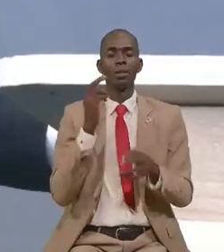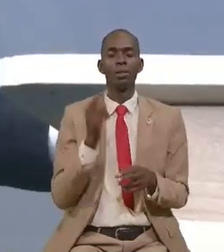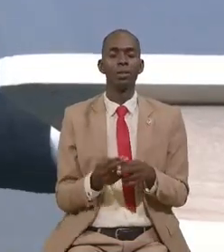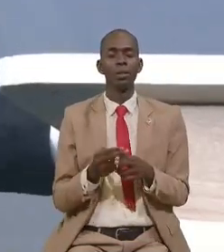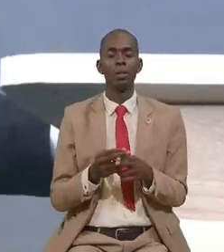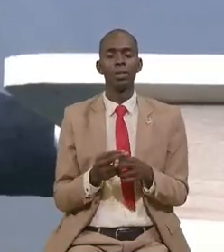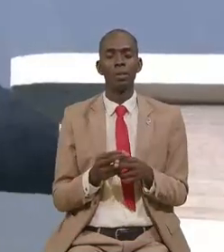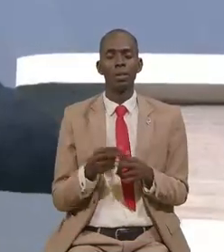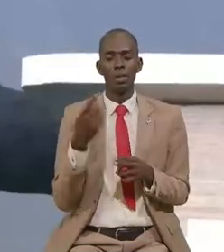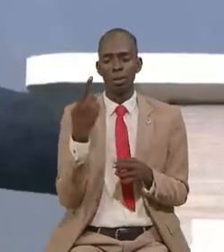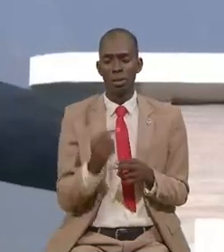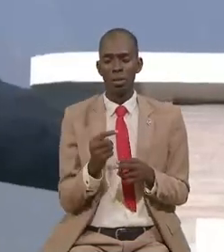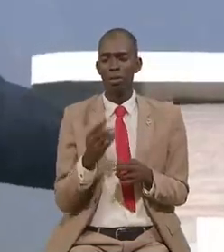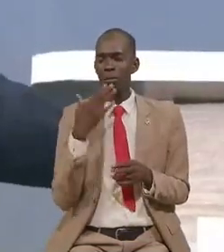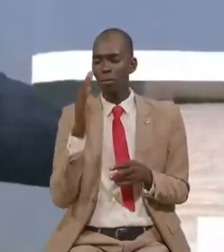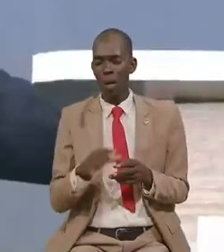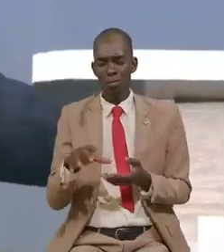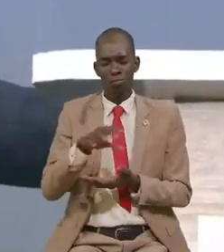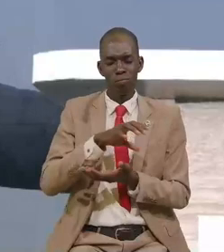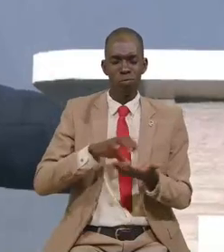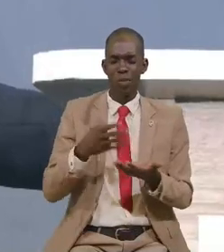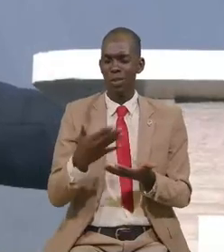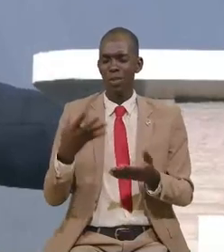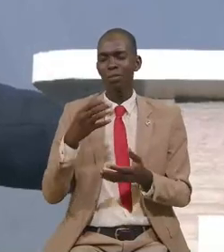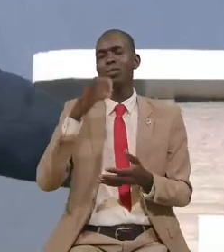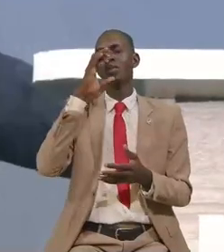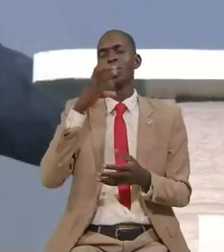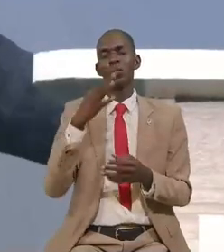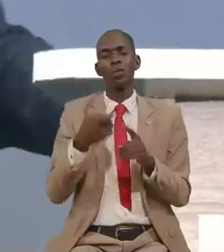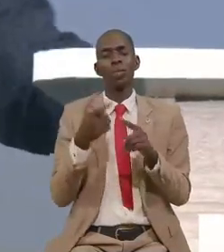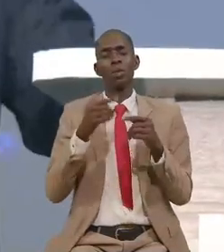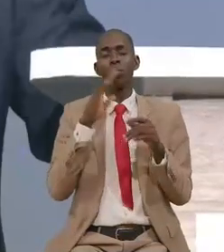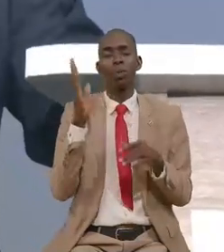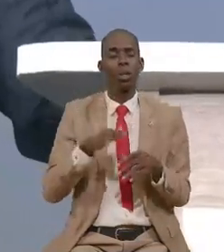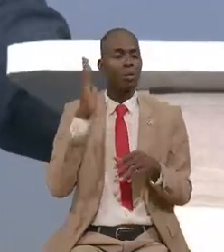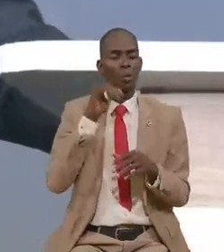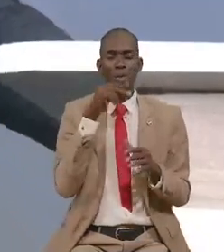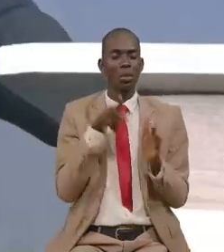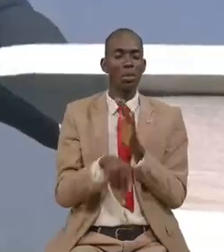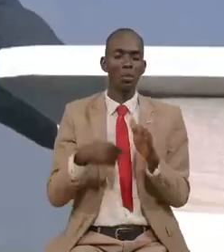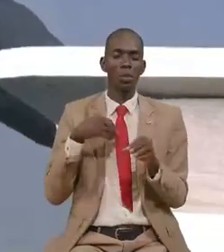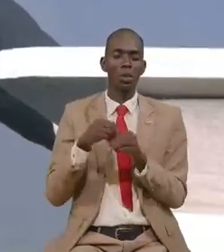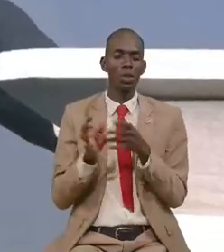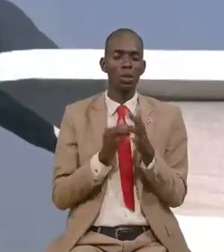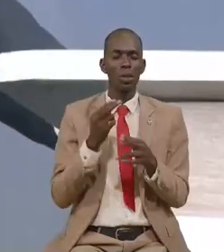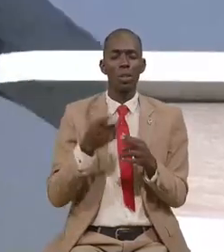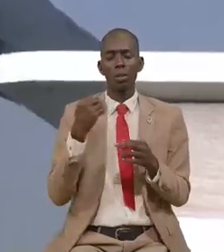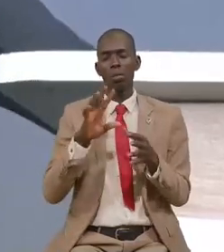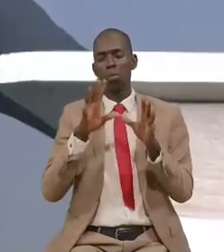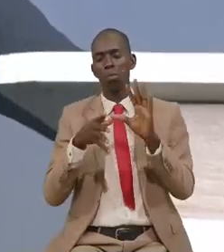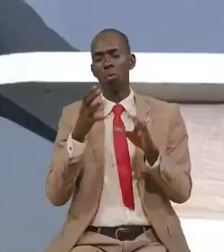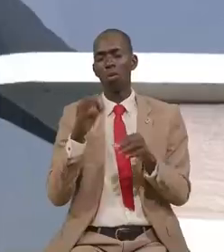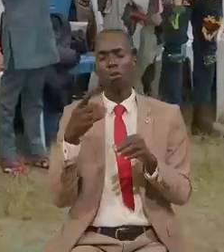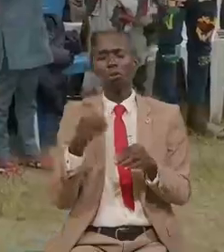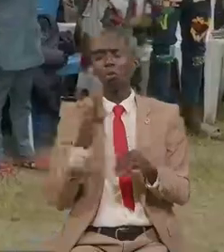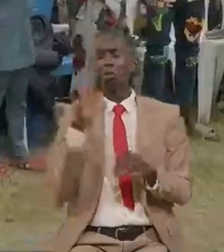Les concoctions des méchants ne vont pas te tuer. Les manipulations des méchants ne vont pas